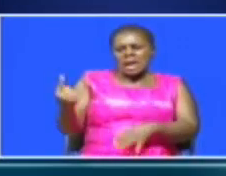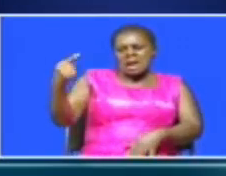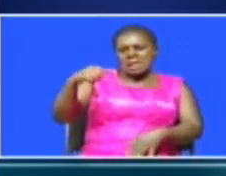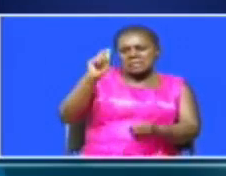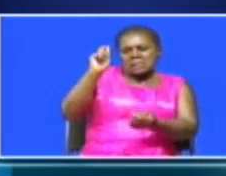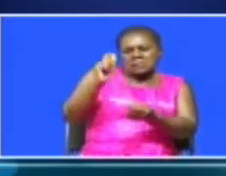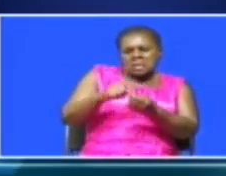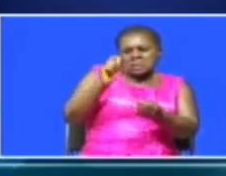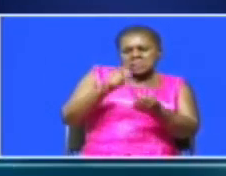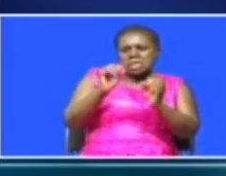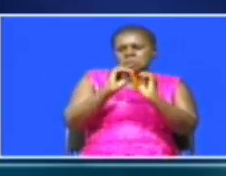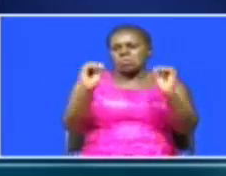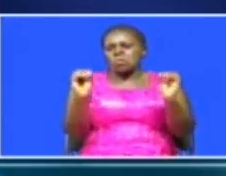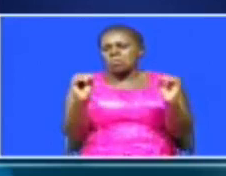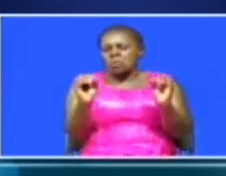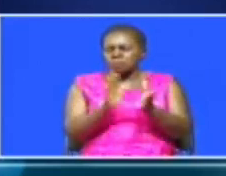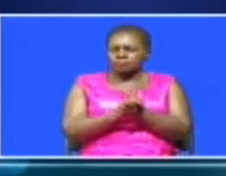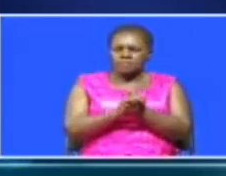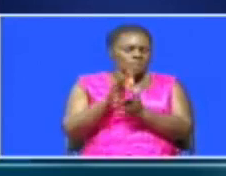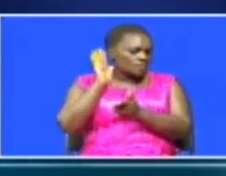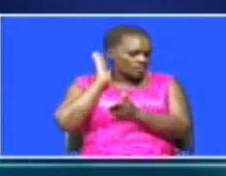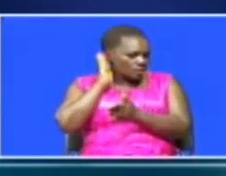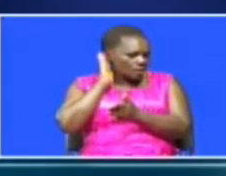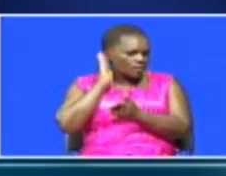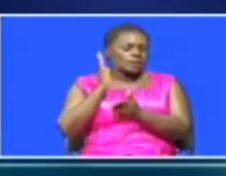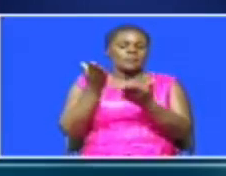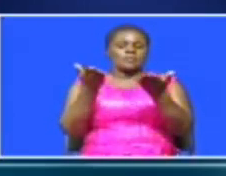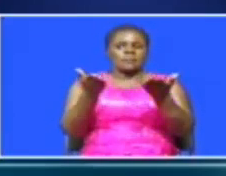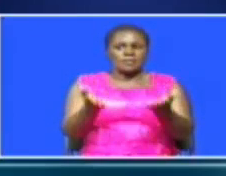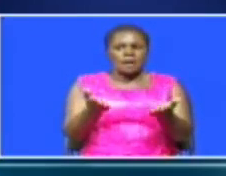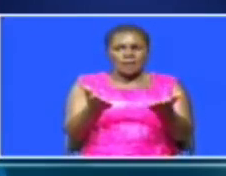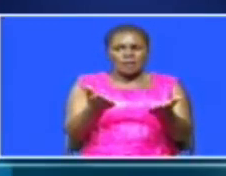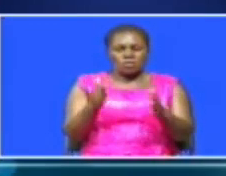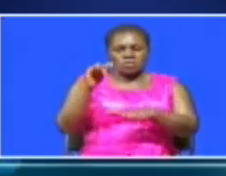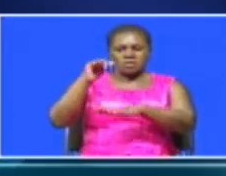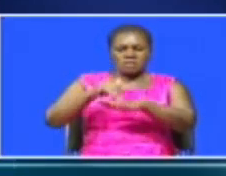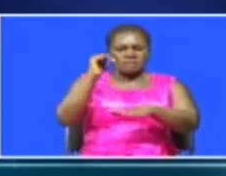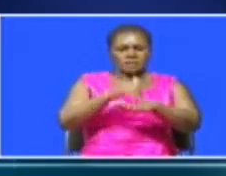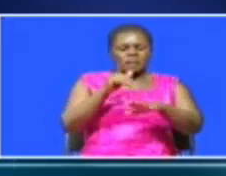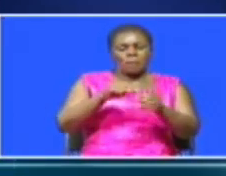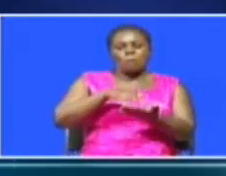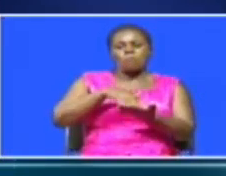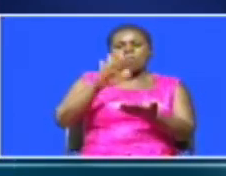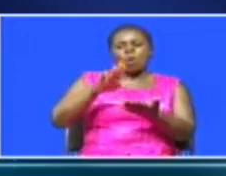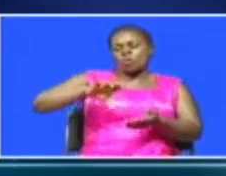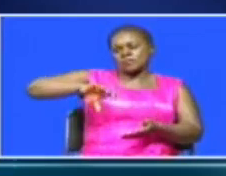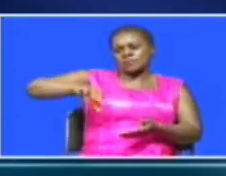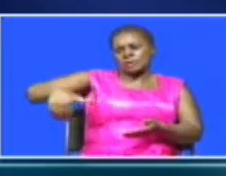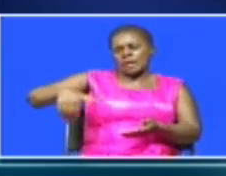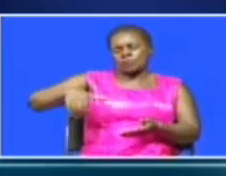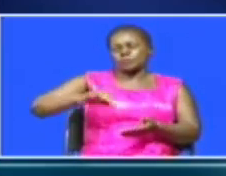kujitokeza kupimwa virusi vya korona. Taarifa zinaarifu kuwa haya ni licha ya visa vya maambukizi kuendelea kuongezeka katika eneo